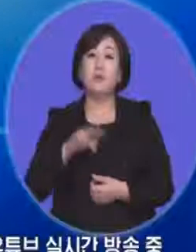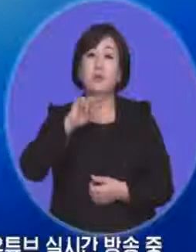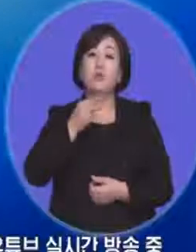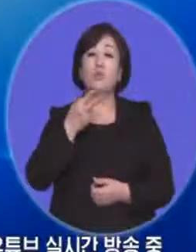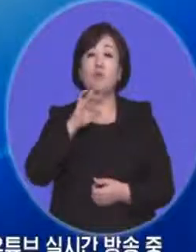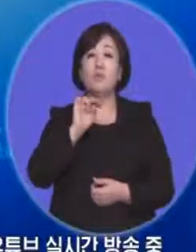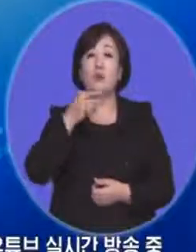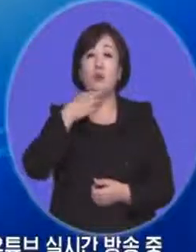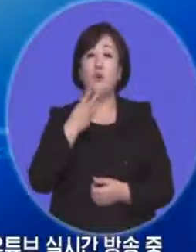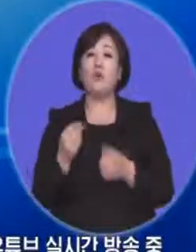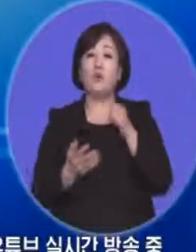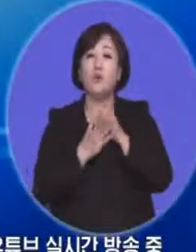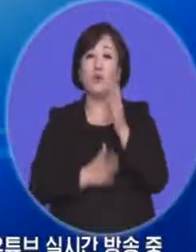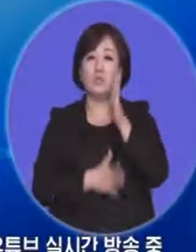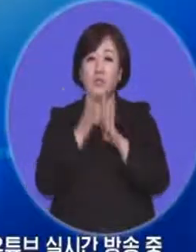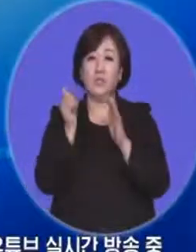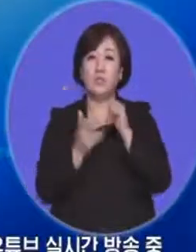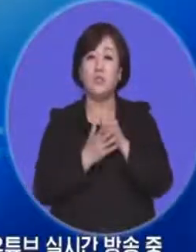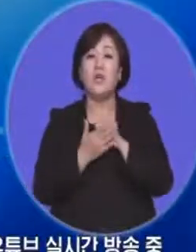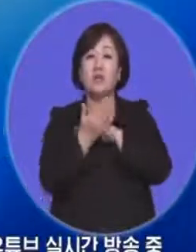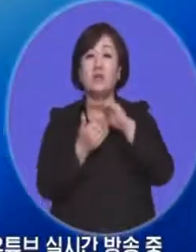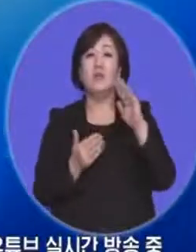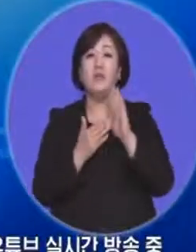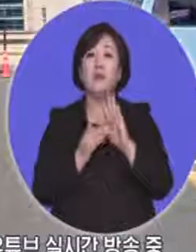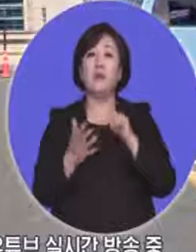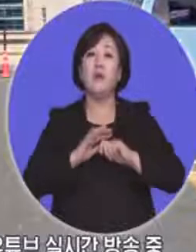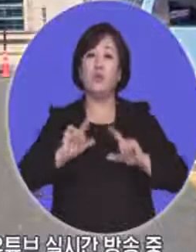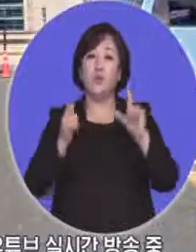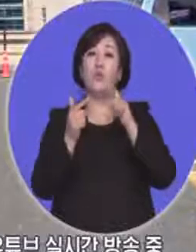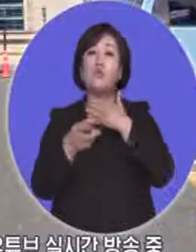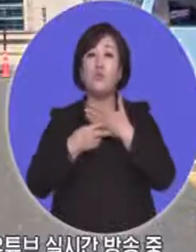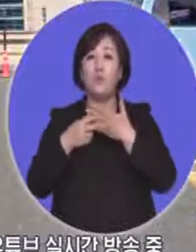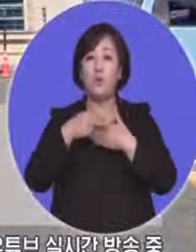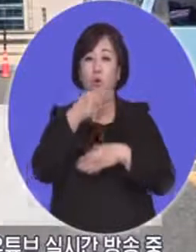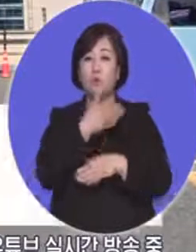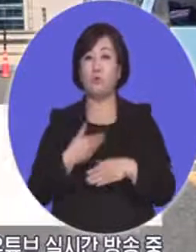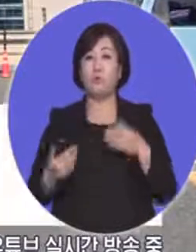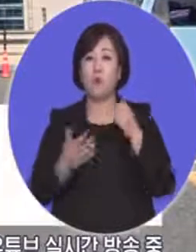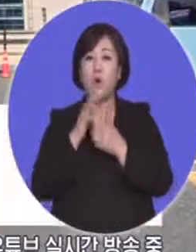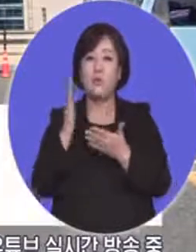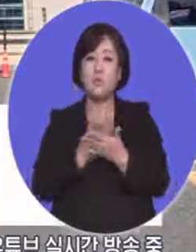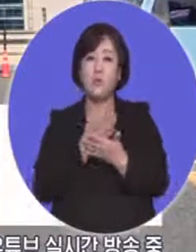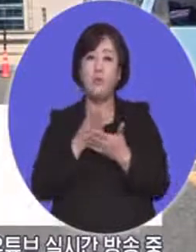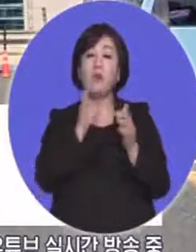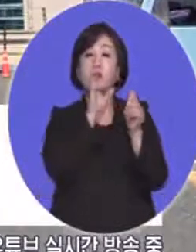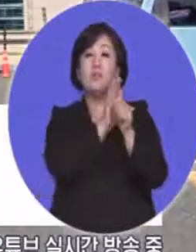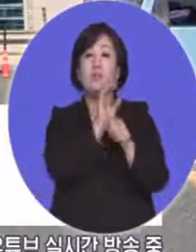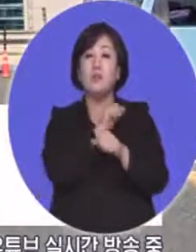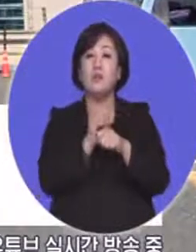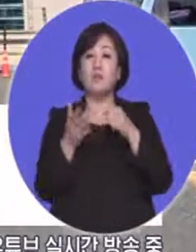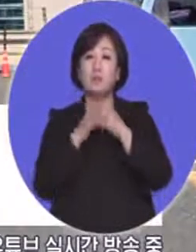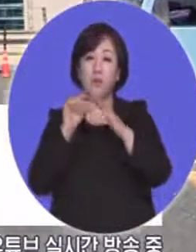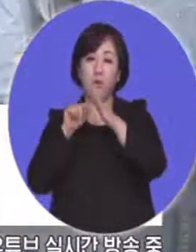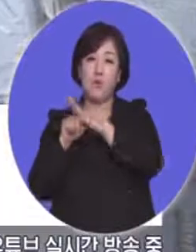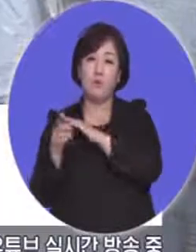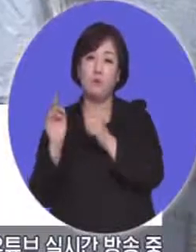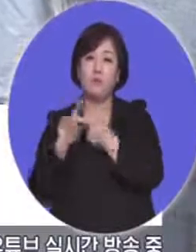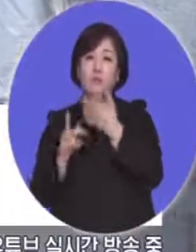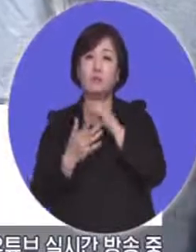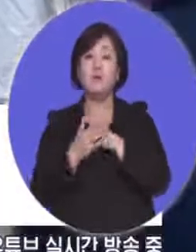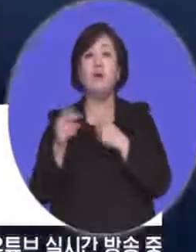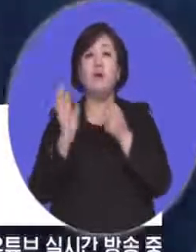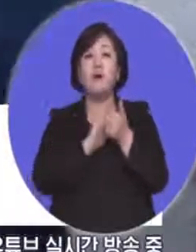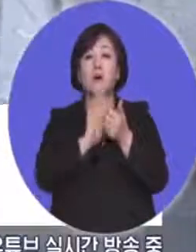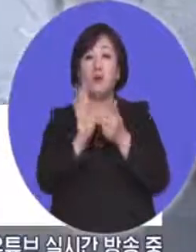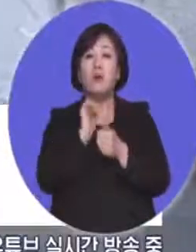송철호 울산시장이 추석 연휴를 앞두고 동구 보건소와 선별진료소를 찾아 직원들과 의료진을 격려하고